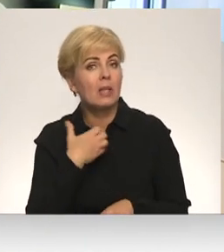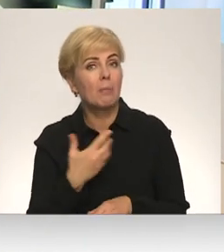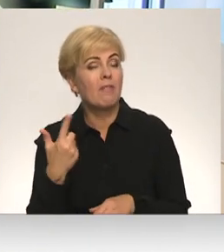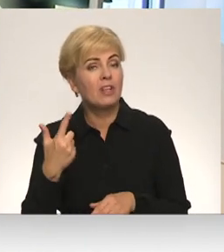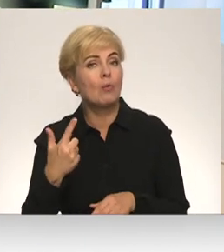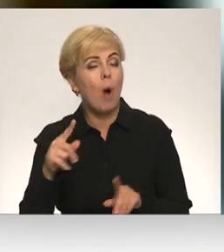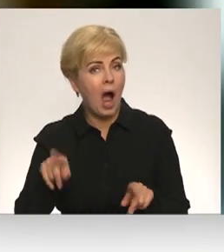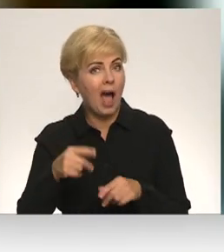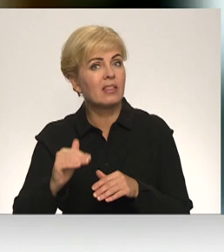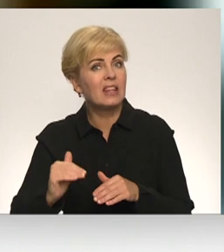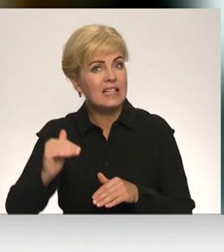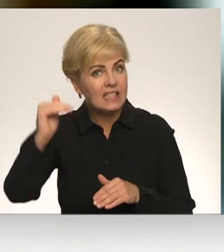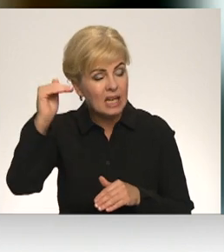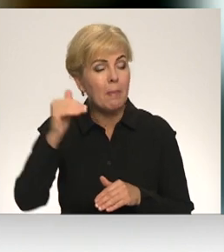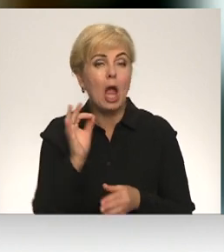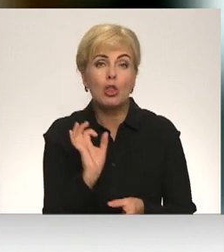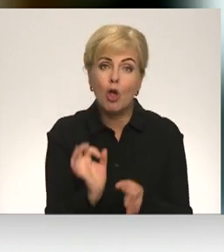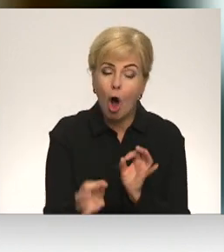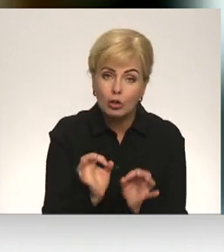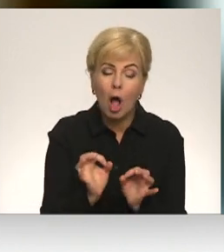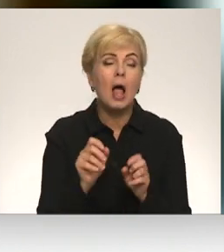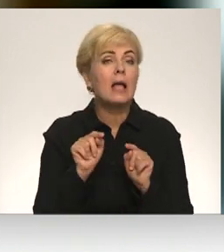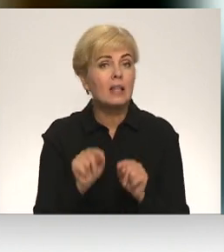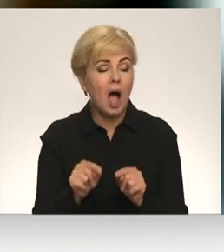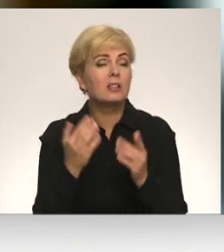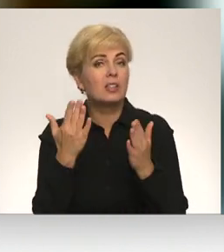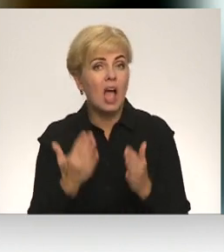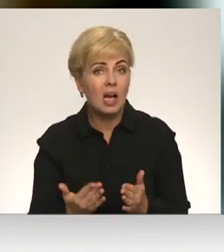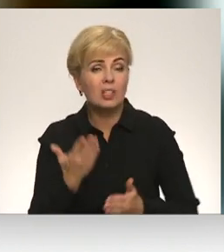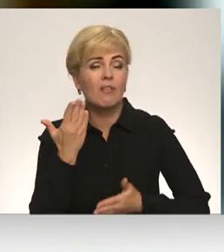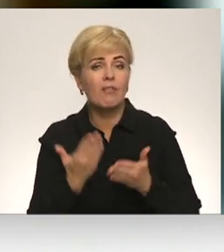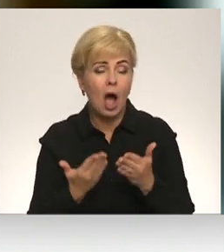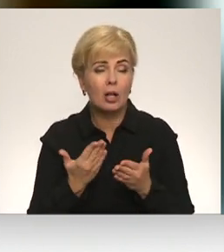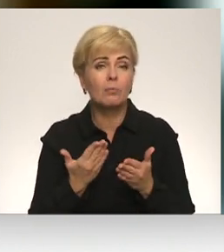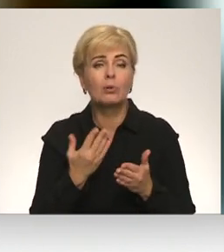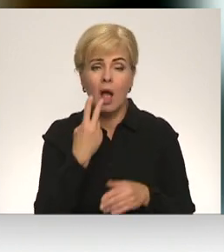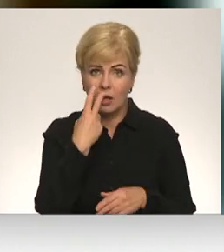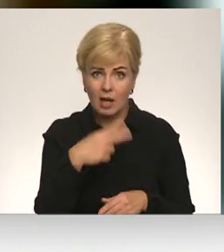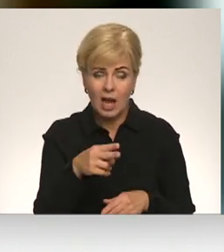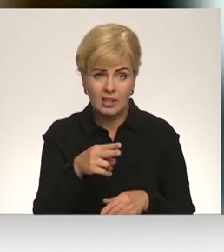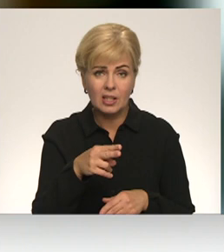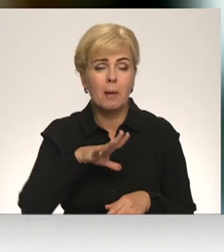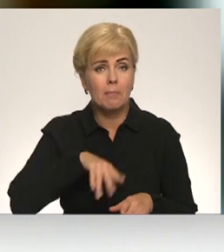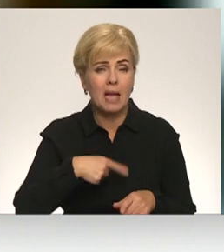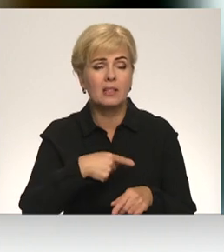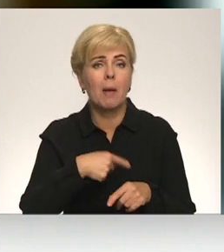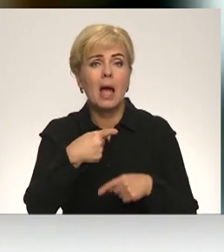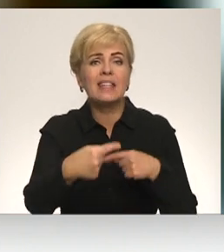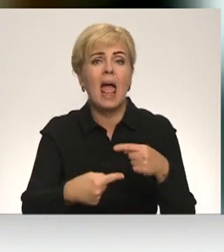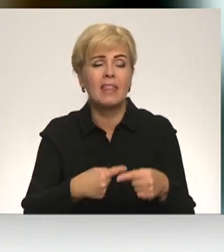attīstībai, normālai. Tā sakas mēs varbūt redzēsim jau epigenētiski,